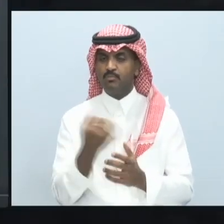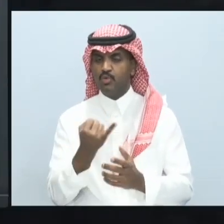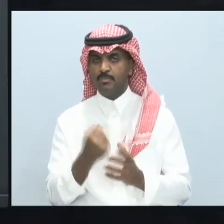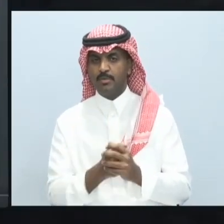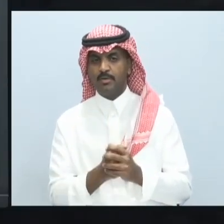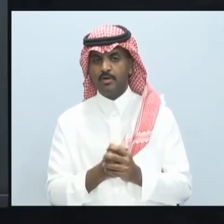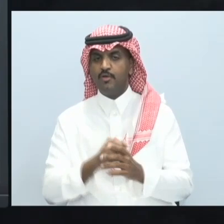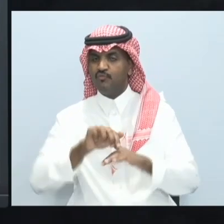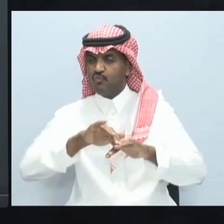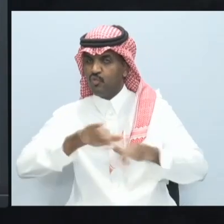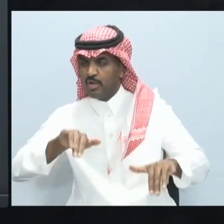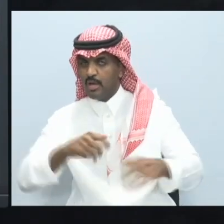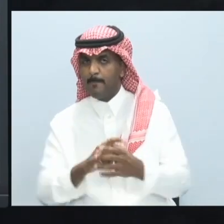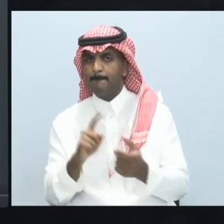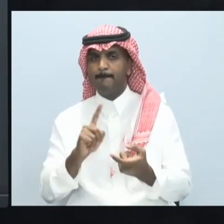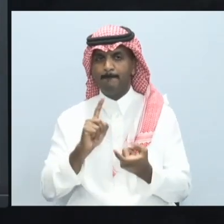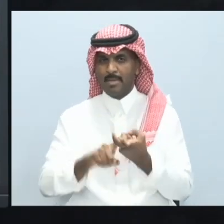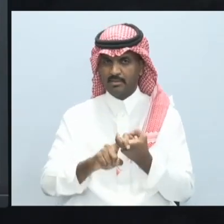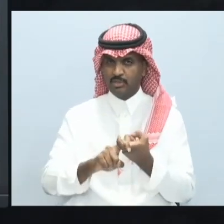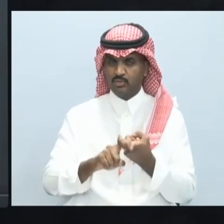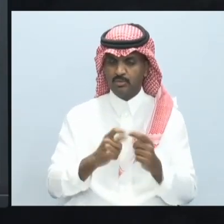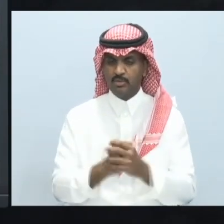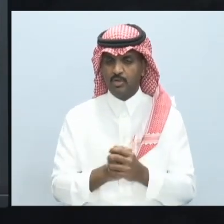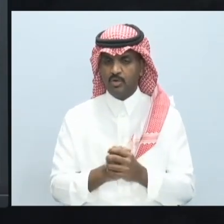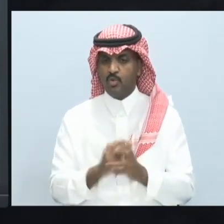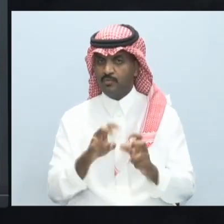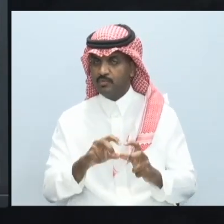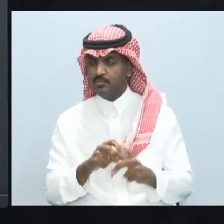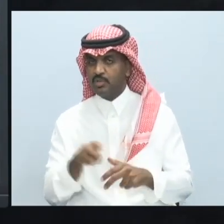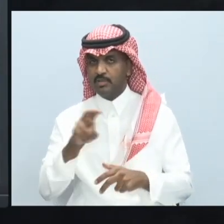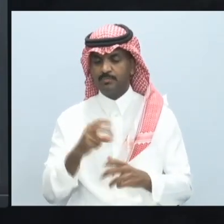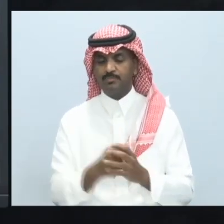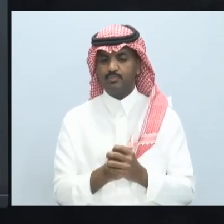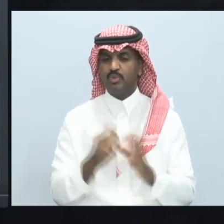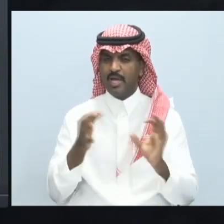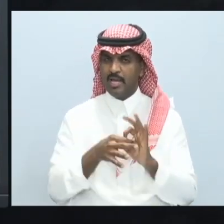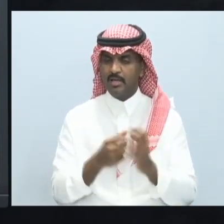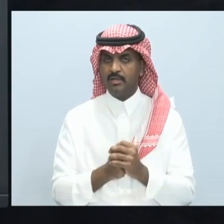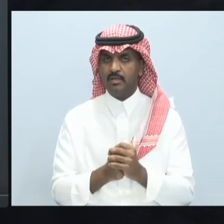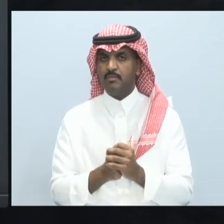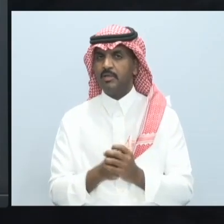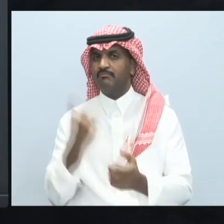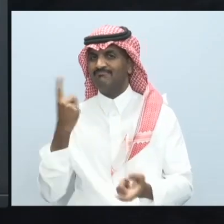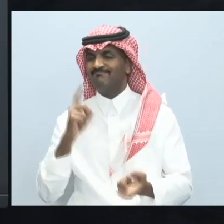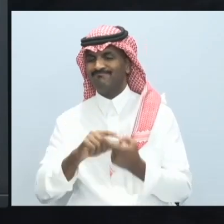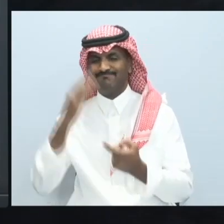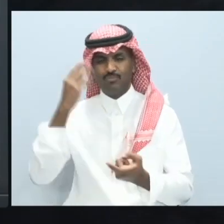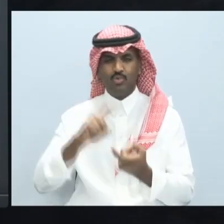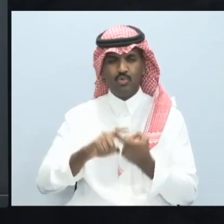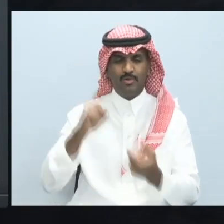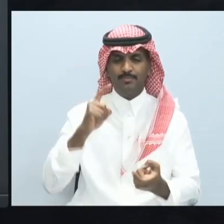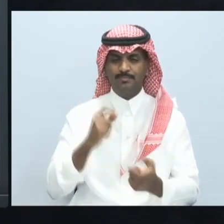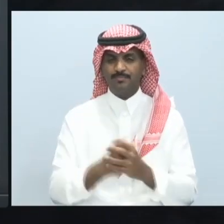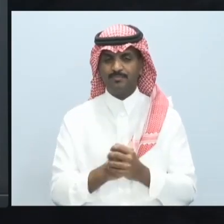بالفرقه الزوجيه وقد وقفتم على شيء من المسائل المتعلقه بالخلع وان الخلعه